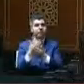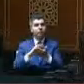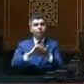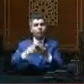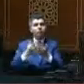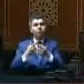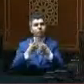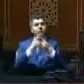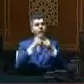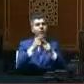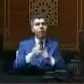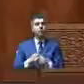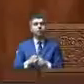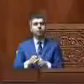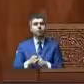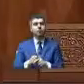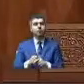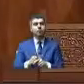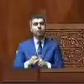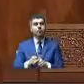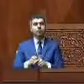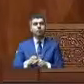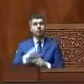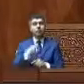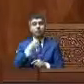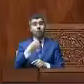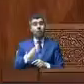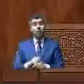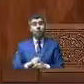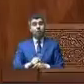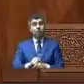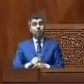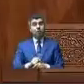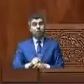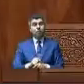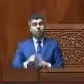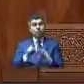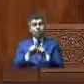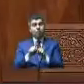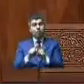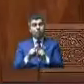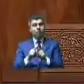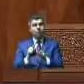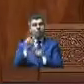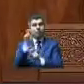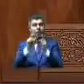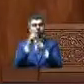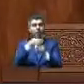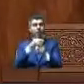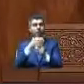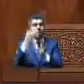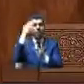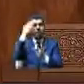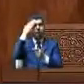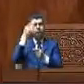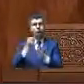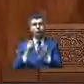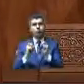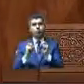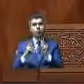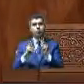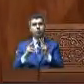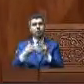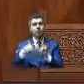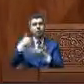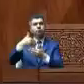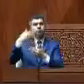كفاءتها وبإمكانيتها. وأظن أن يعني هنالك يعني وعي تام بالوضعية الحقيقية وحرص كامل